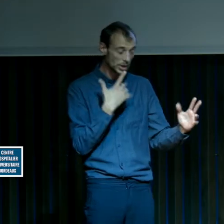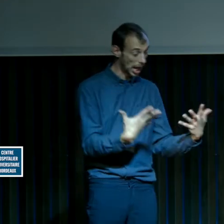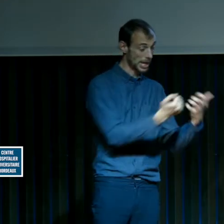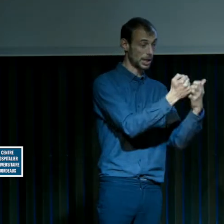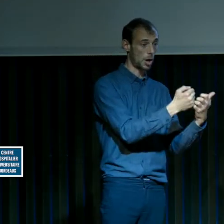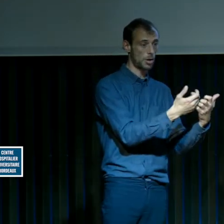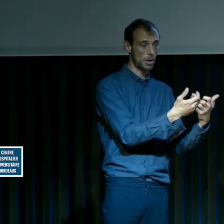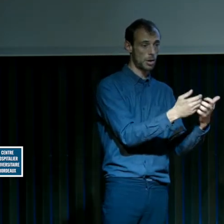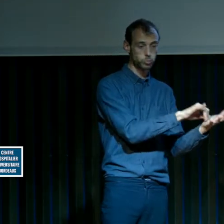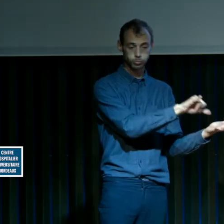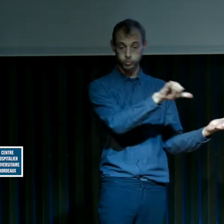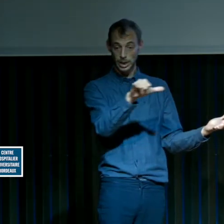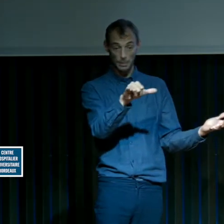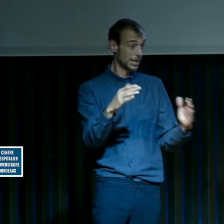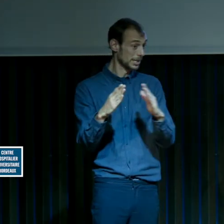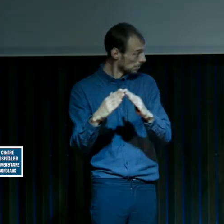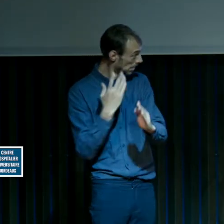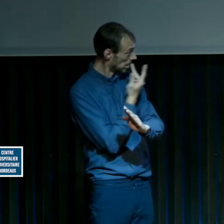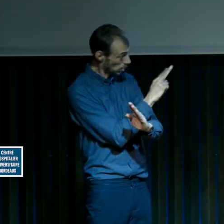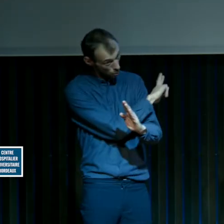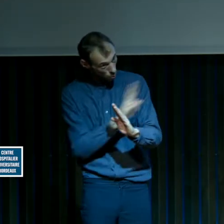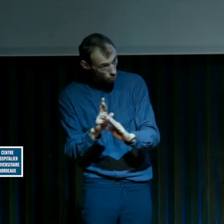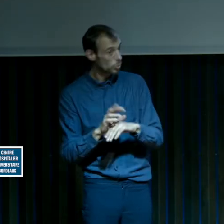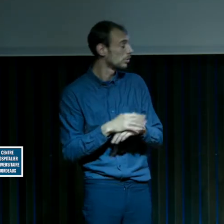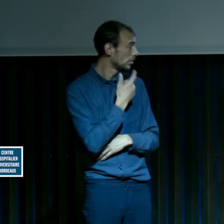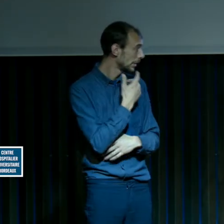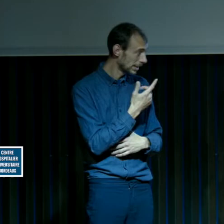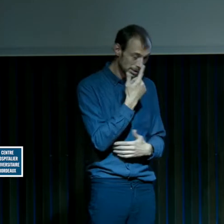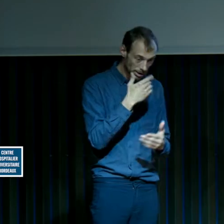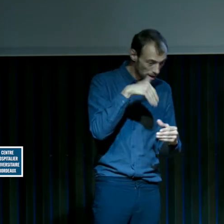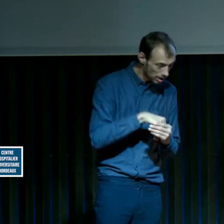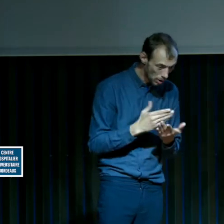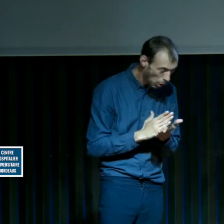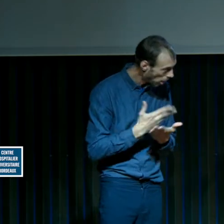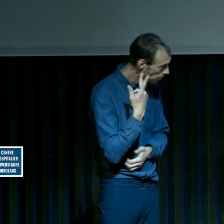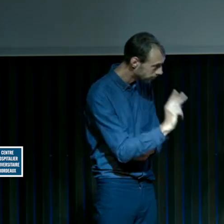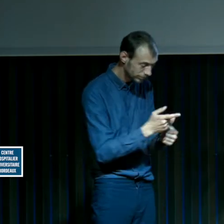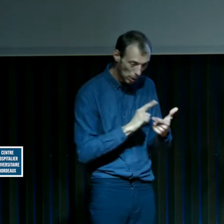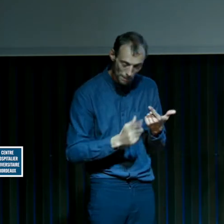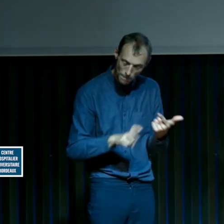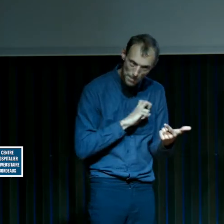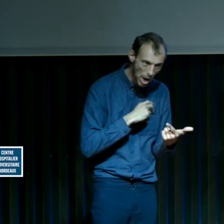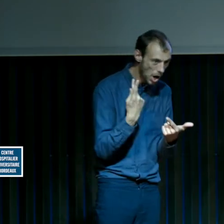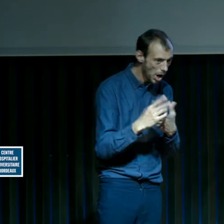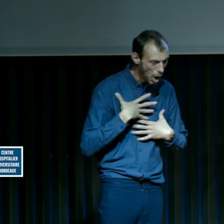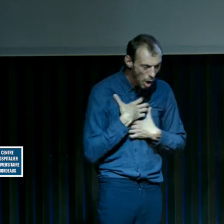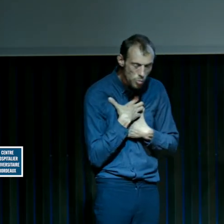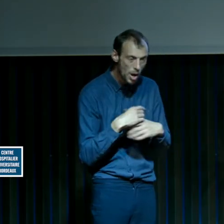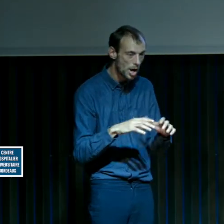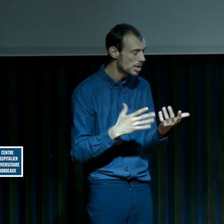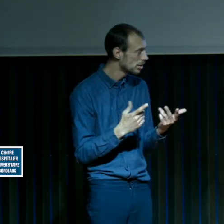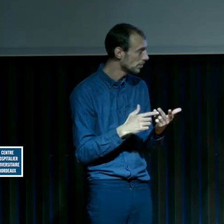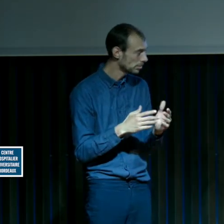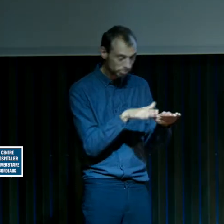jusqu'au retour chez vous. Donc on y retrouve vos doutes, vos peurs, vos angoisses, mais aussi énormément d'explications